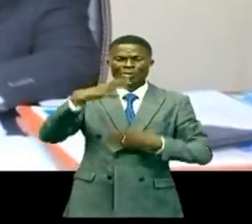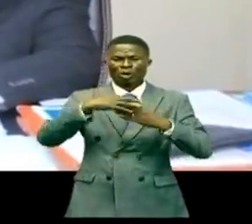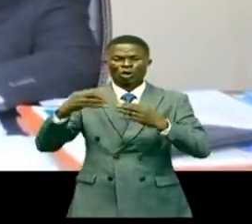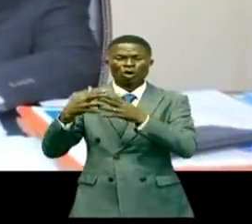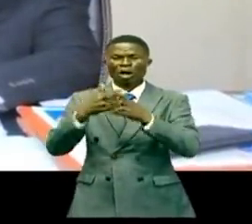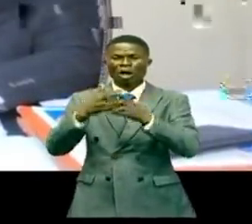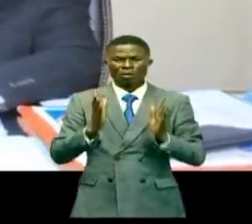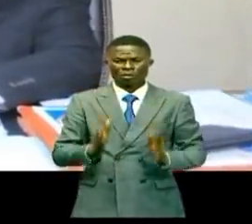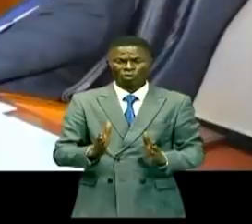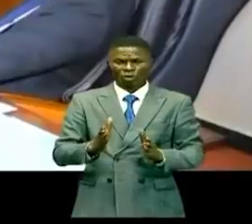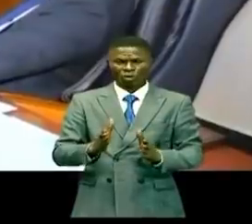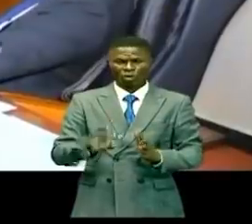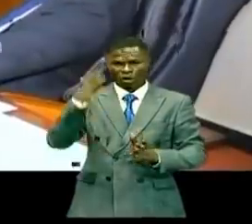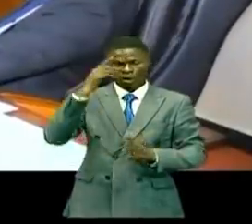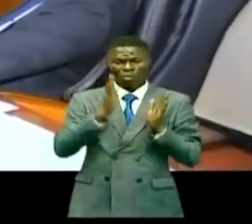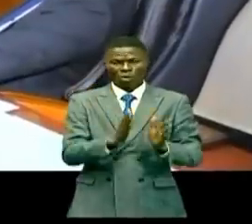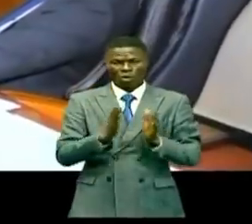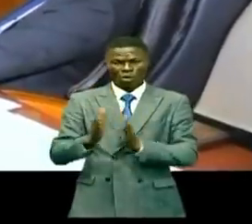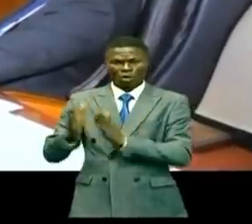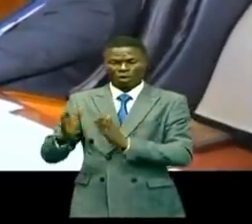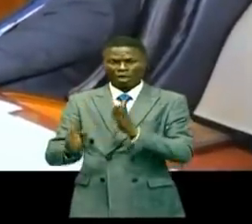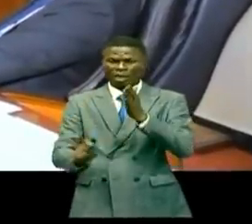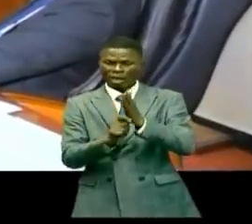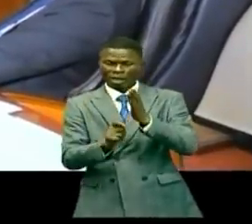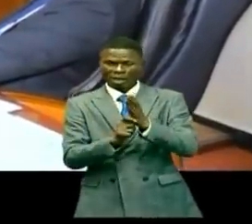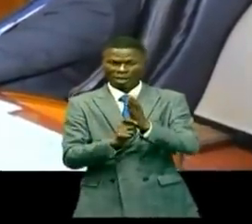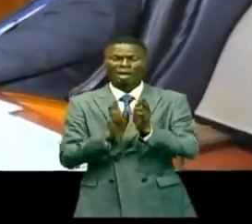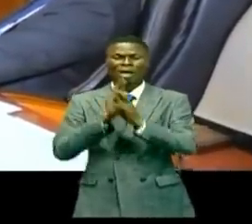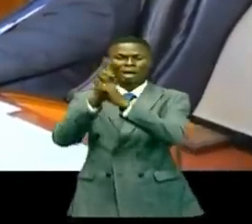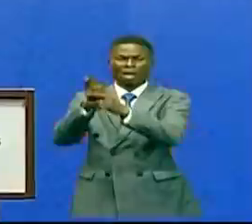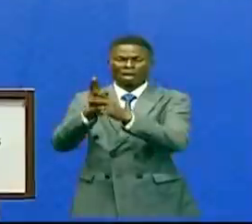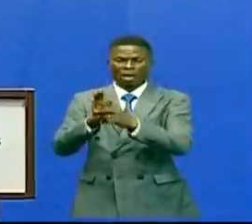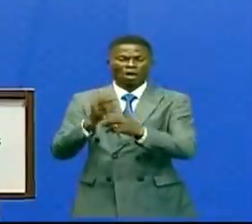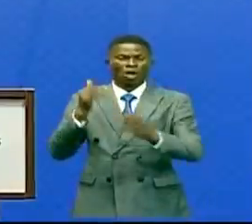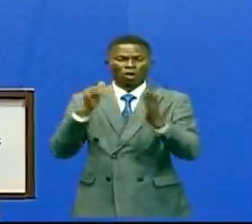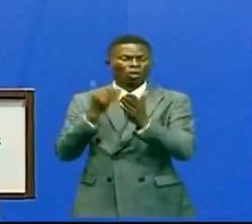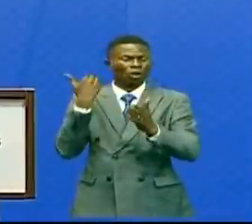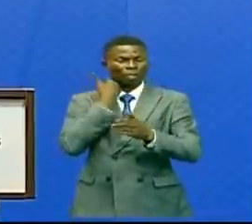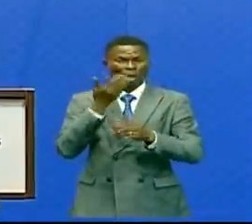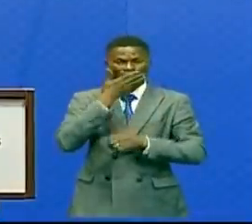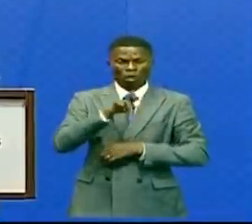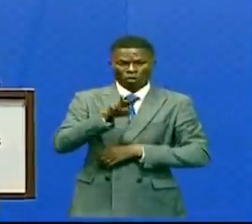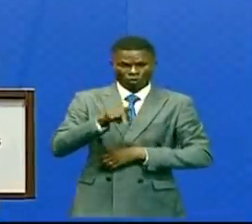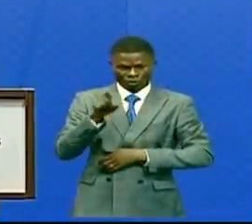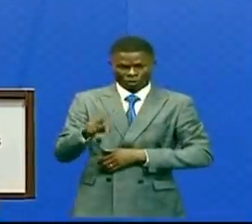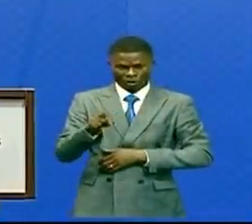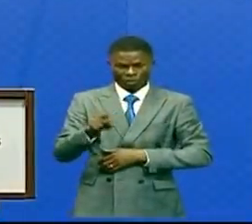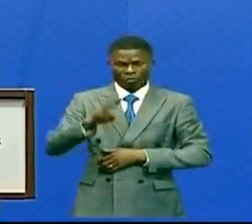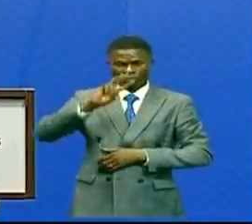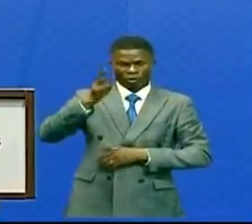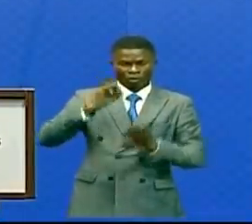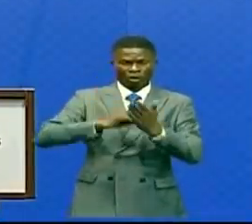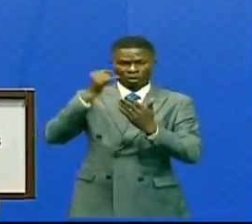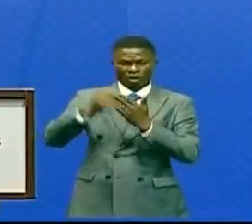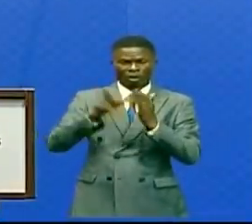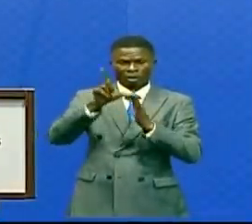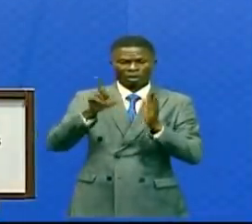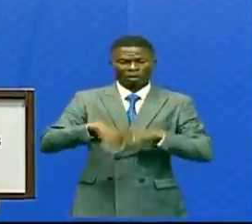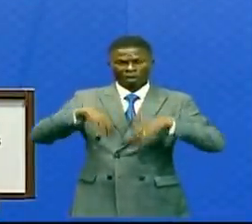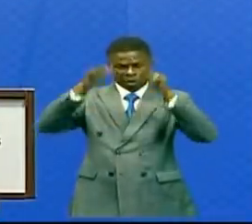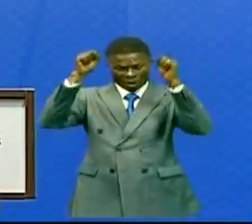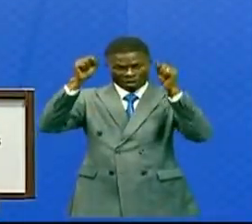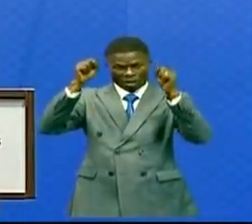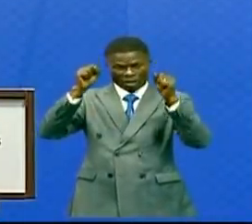américains, comptant pour la préparation stratégique et réponse à la COVID-19. Le troisième projet de loi des